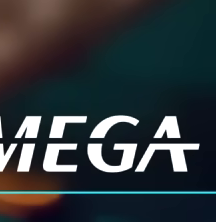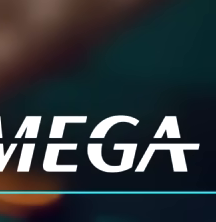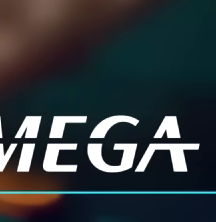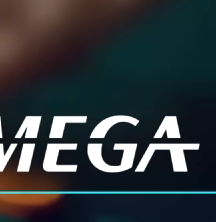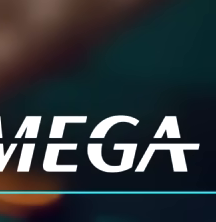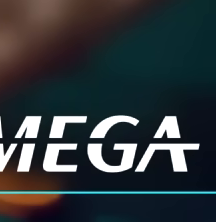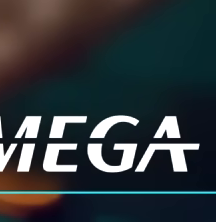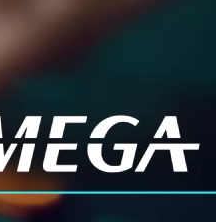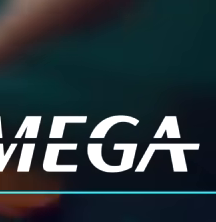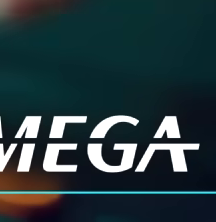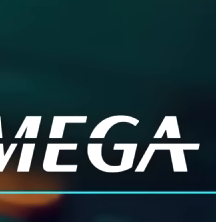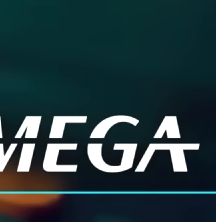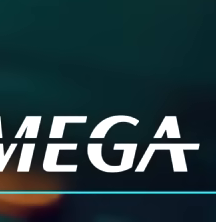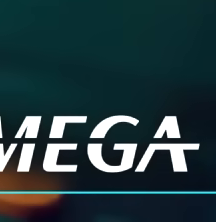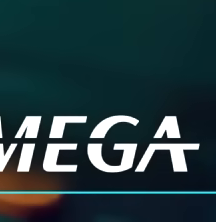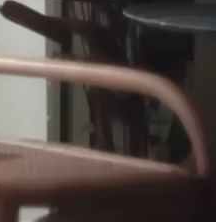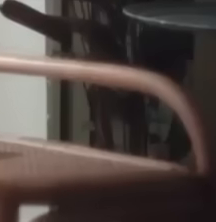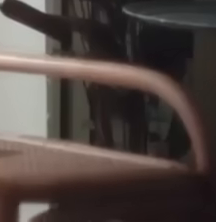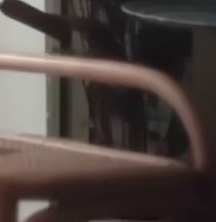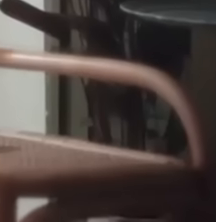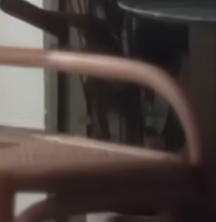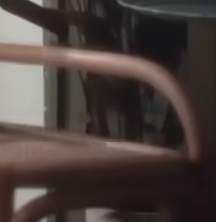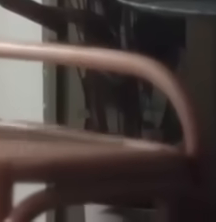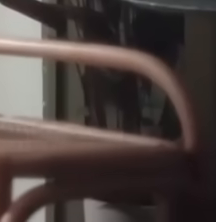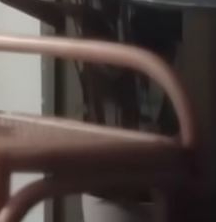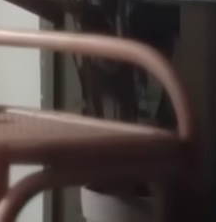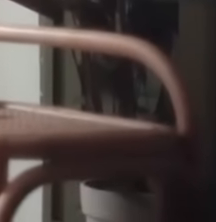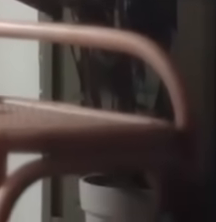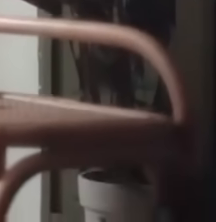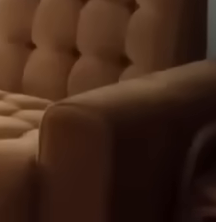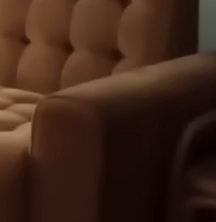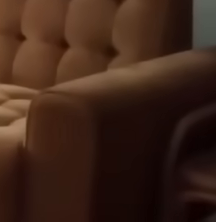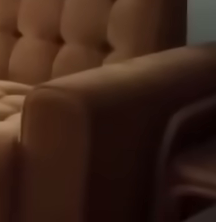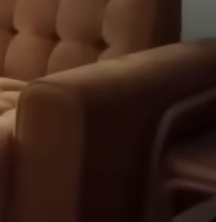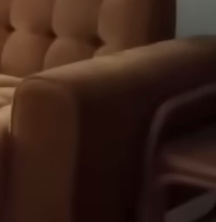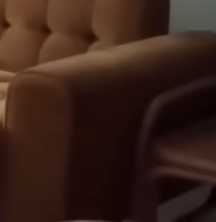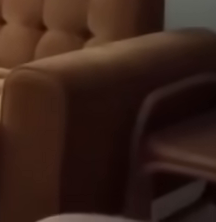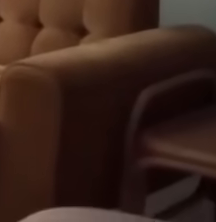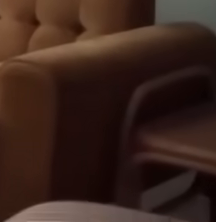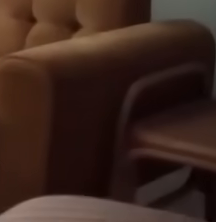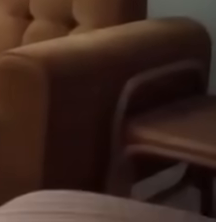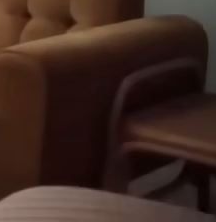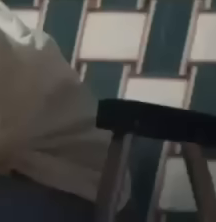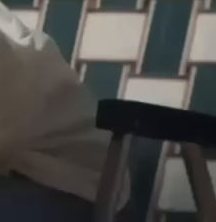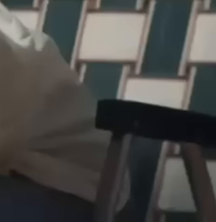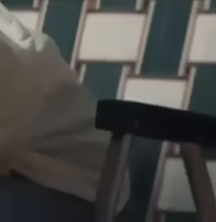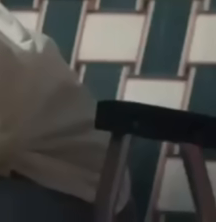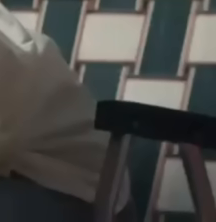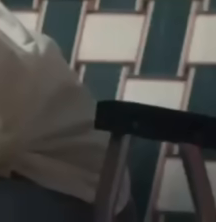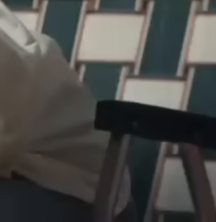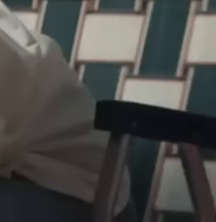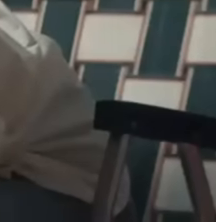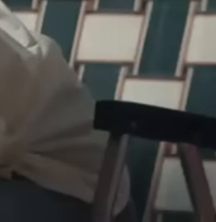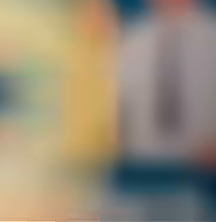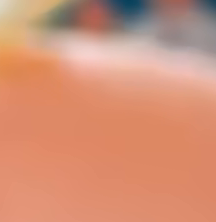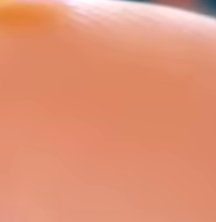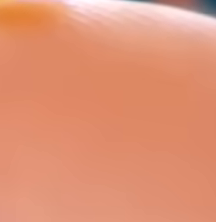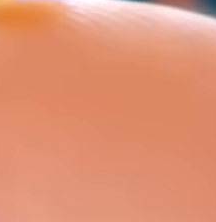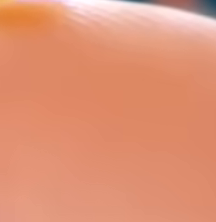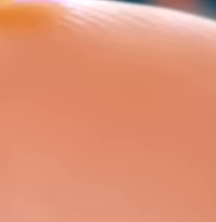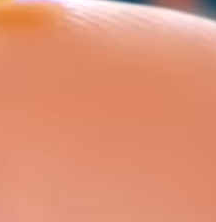프로메가 식물성 알지를 알티지 흡수율 좋고 혈행 해도 좋고 안심